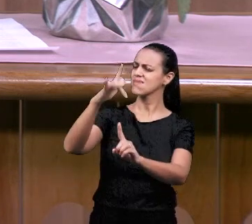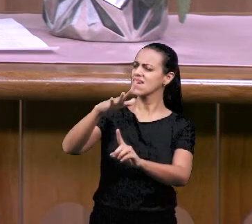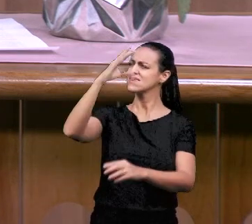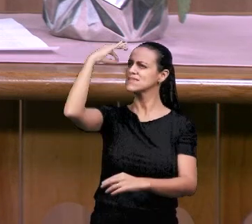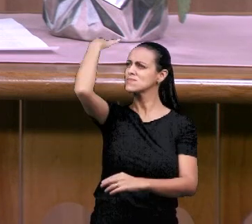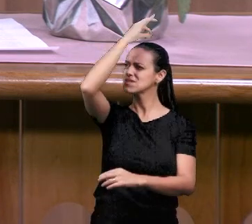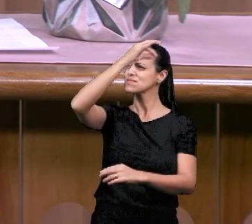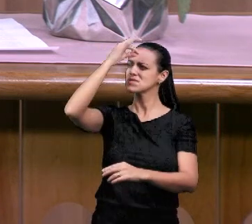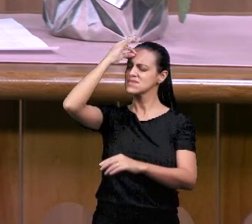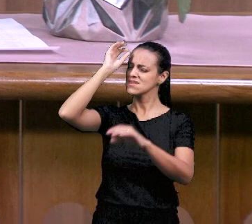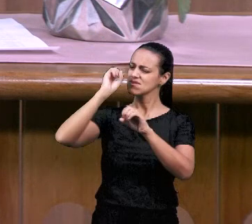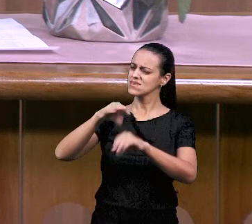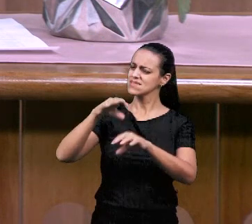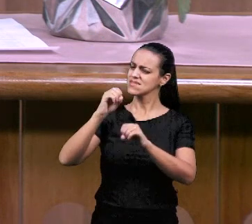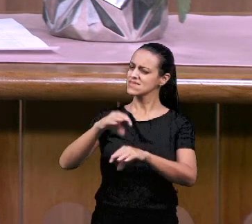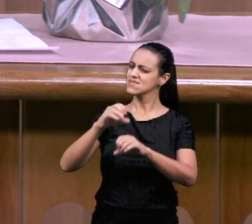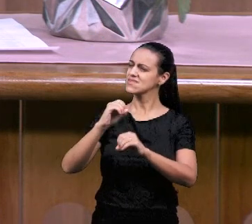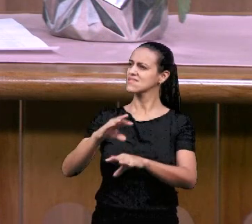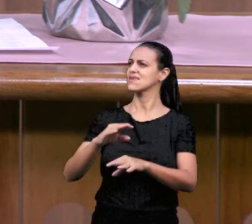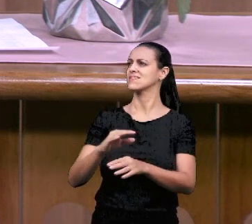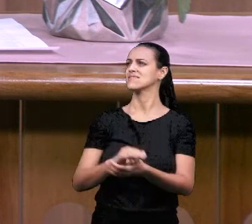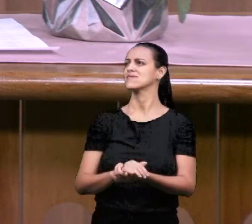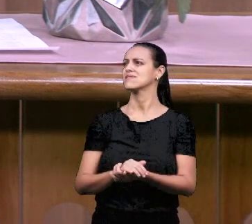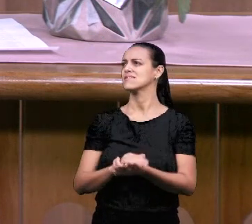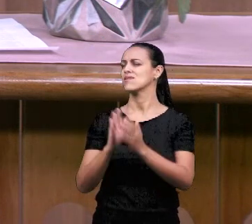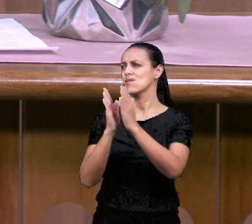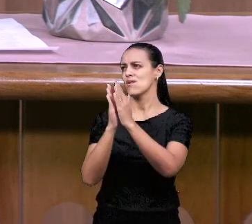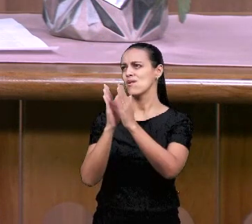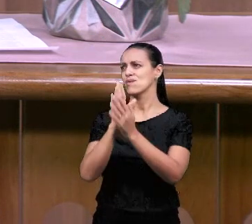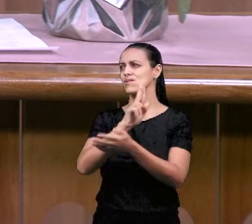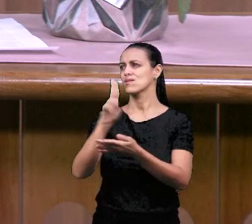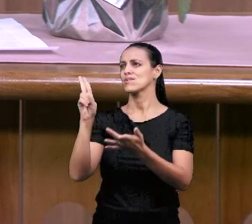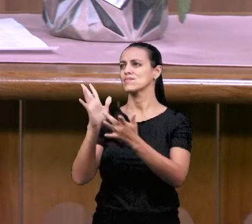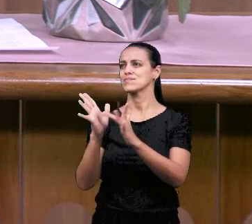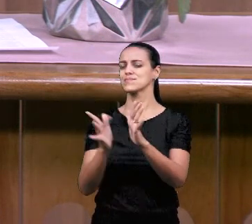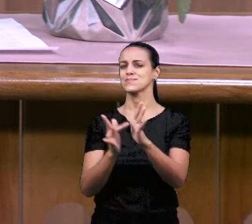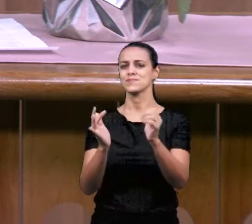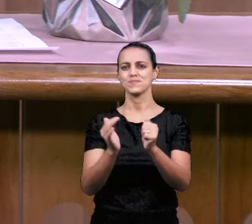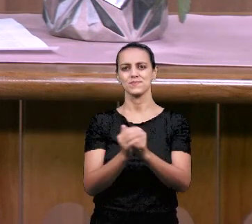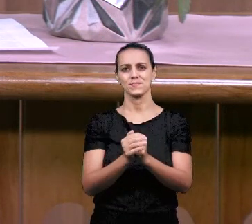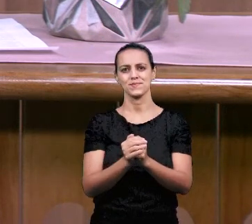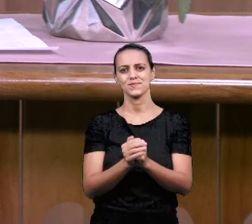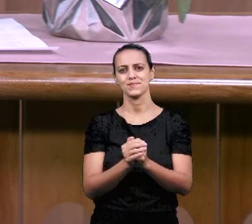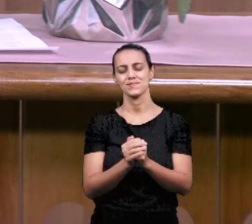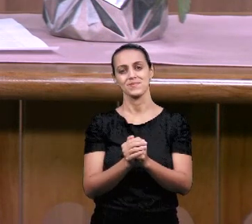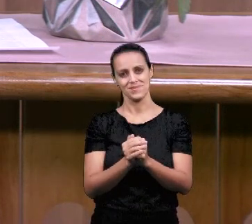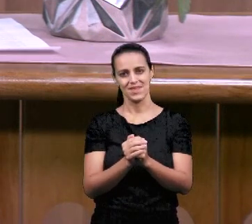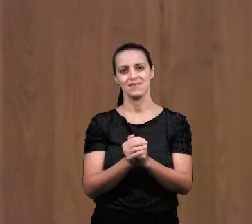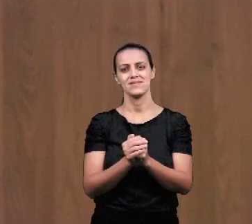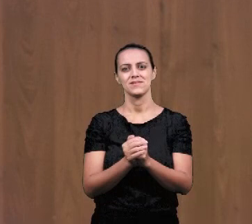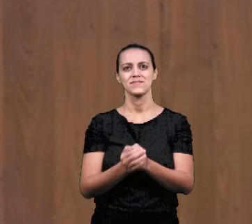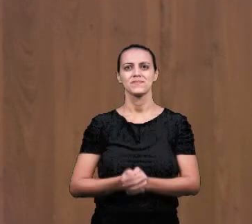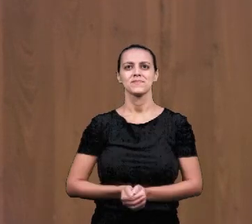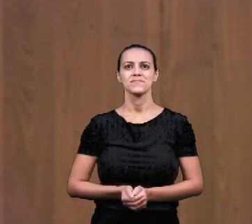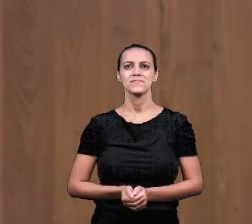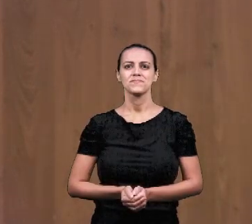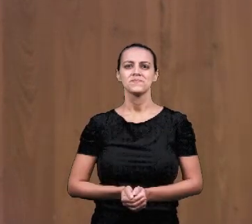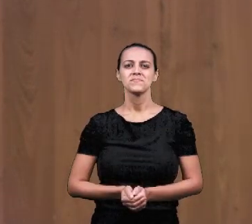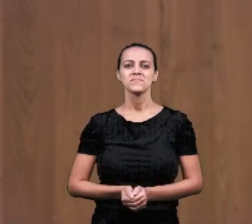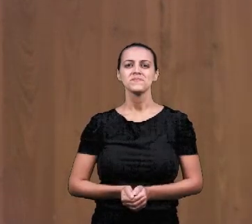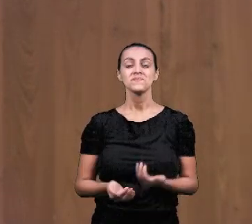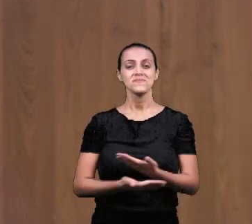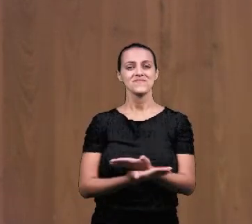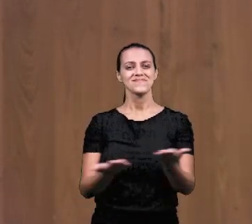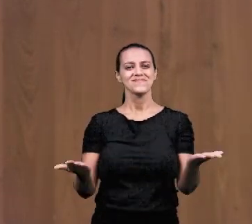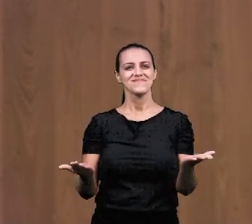remplissant de ton Saint-Esprit pour enseigner ton conseil à ton serviteur. Nous prions au nom de Jésus. Amen. Amen, mes frères.